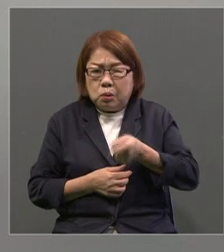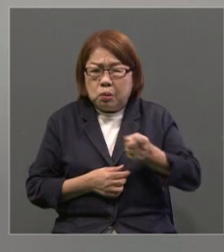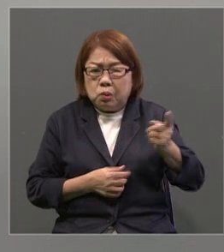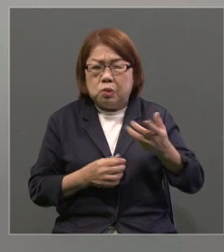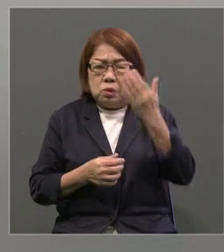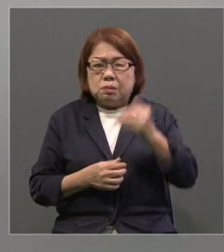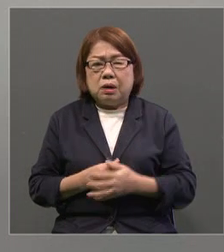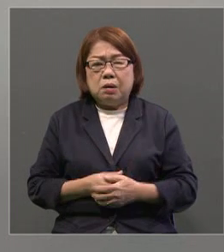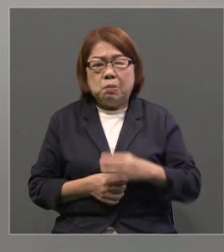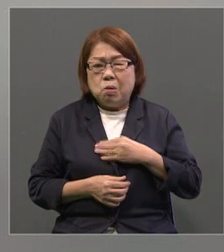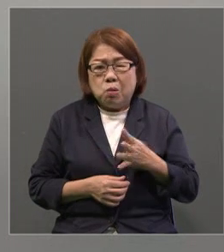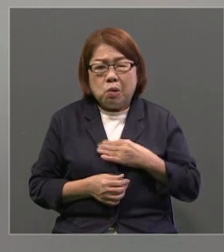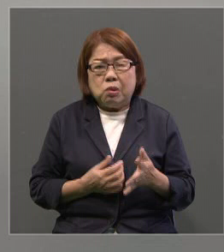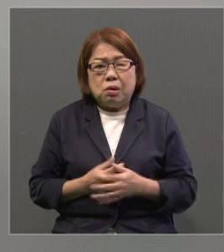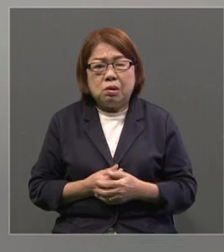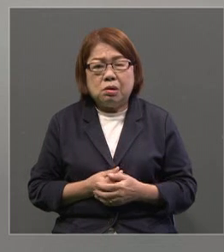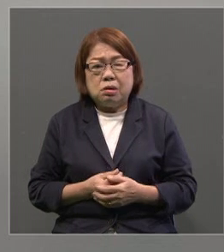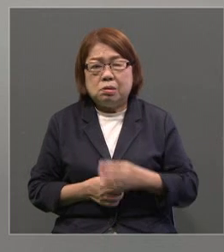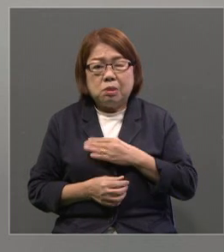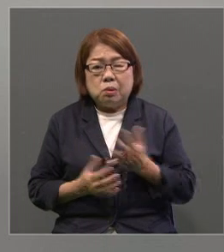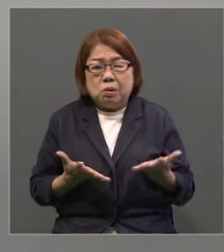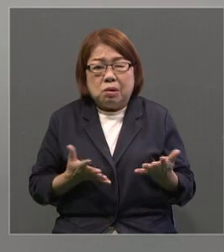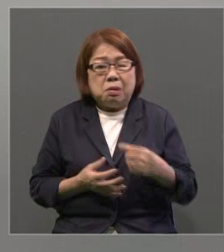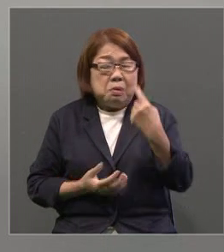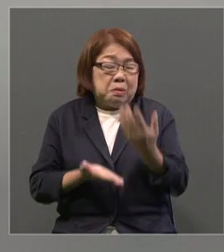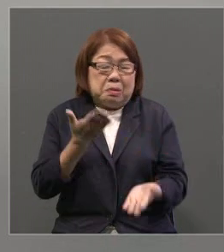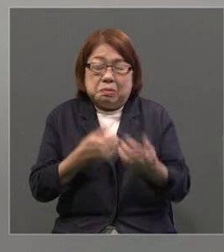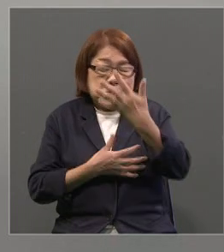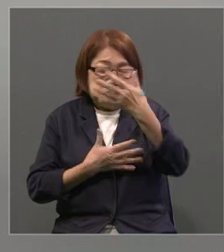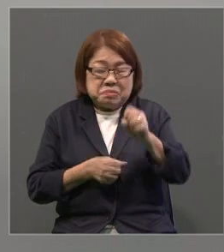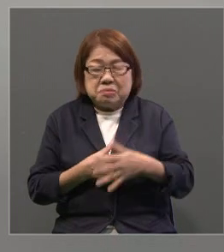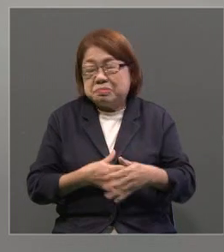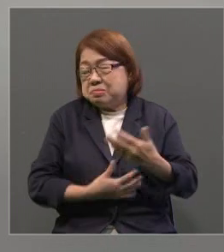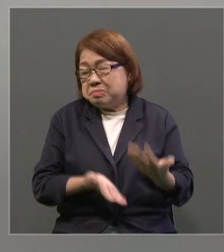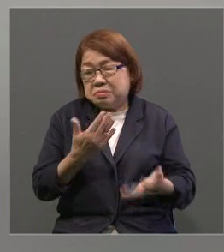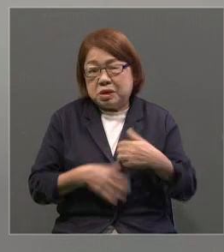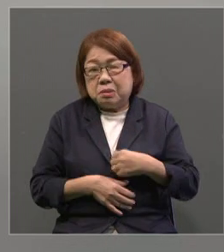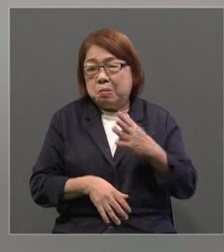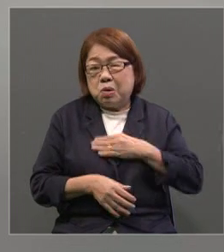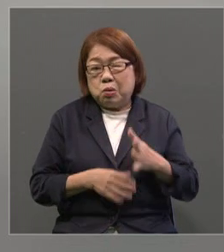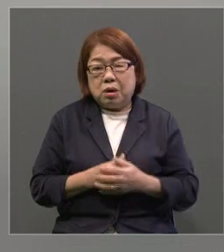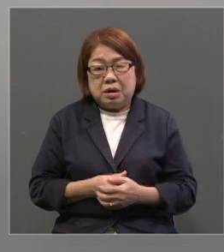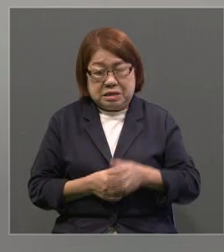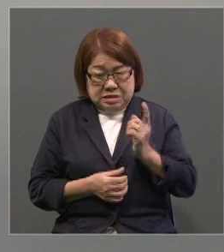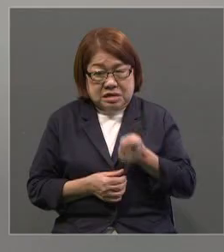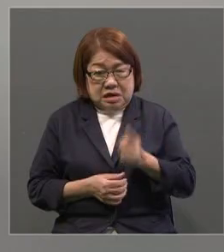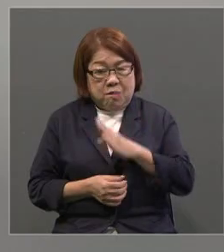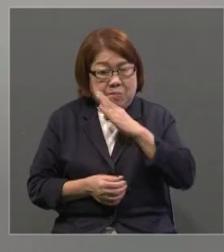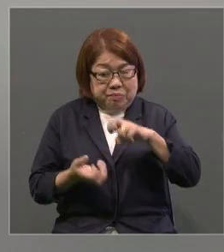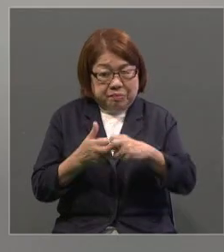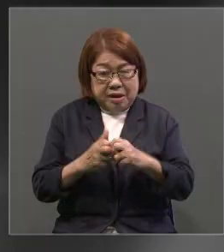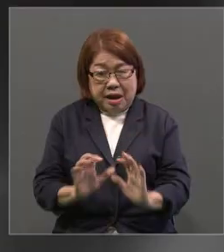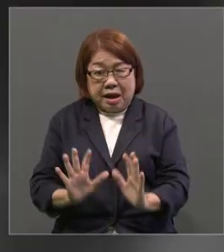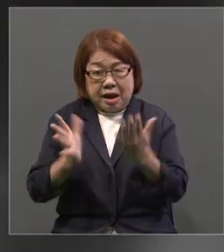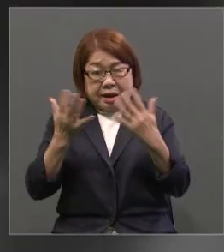ต่อเนื่องนั่นแปลว่าโจรไม่ได้เกรงกลัวหน้าอินทร์หน้าพรหมอะไรเลยปกติแล้วเนี่ยถ้าจุดไหนที่เกิดเหตุนะครับ